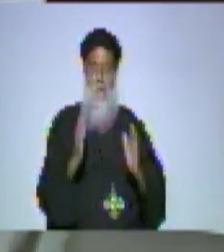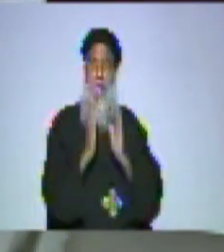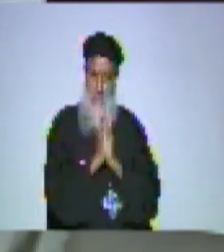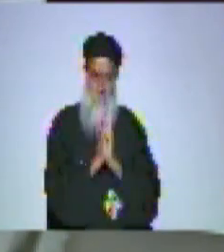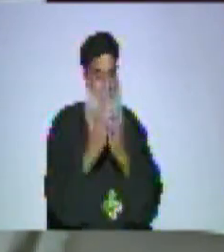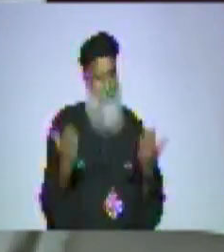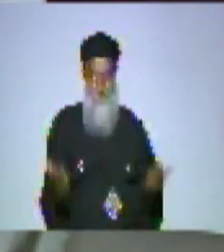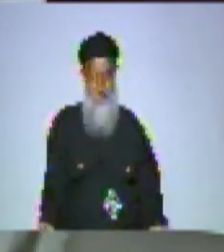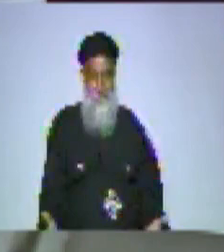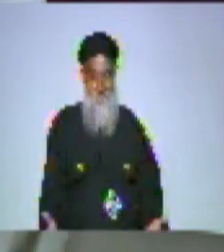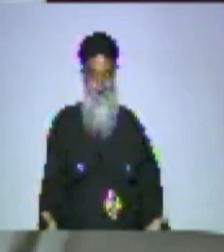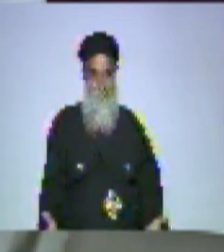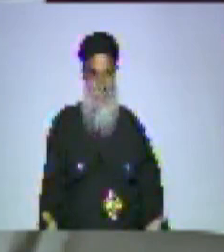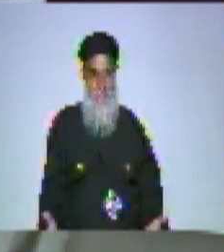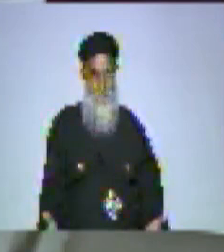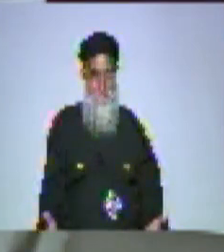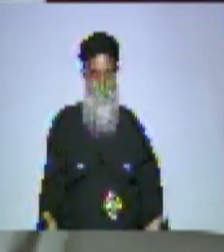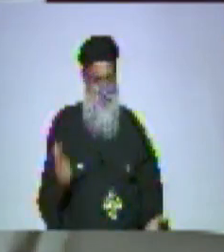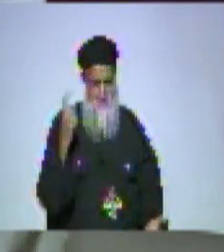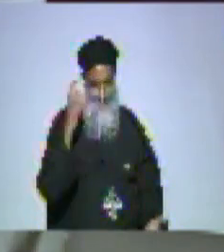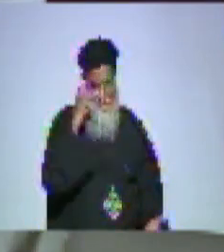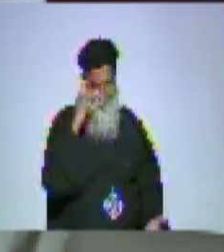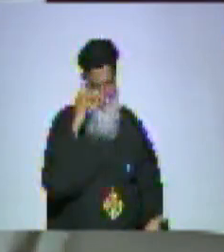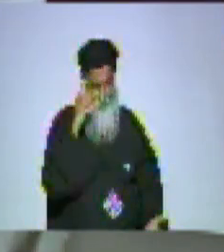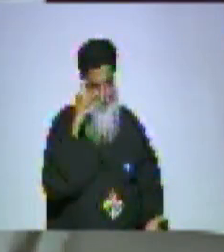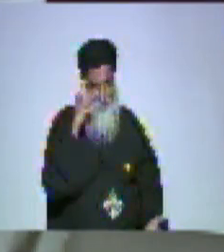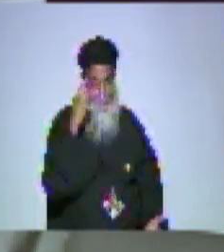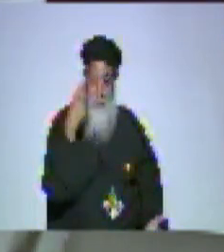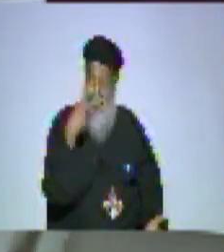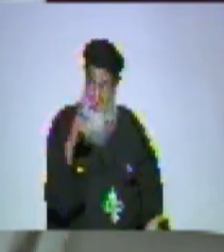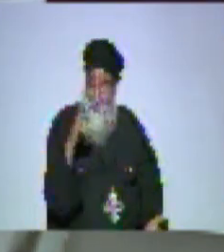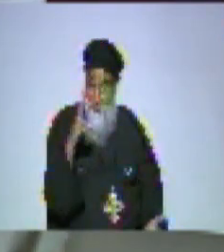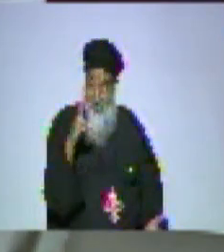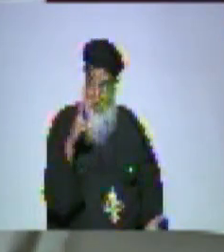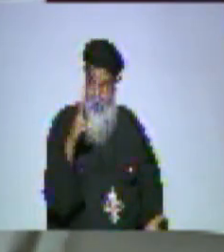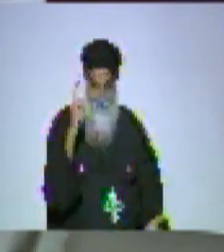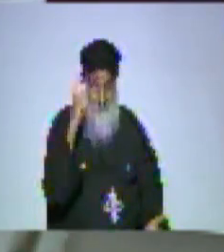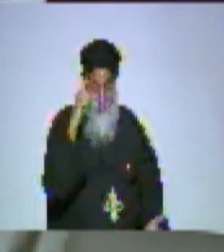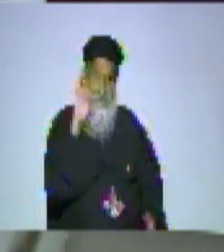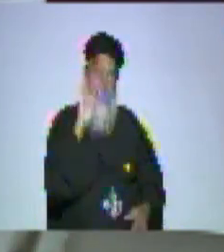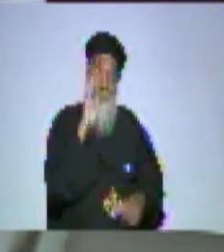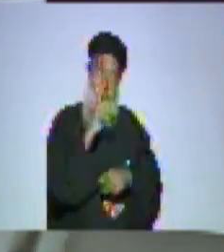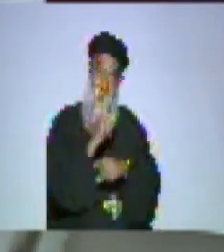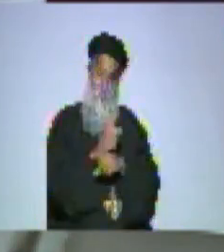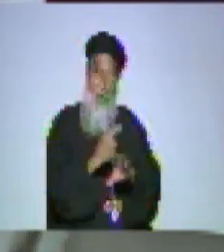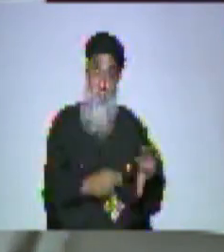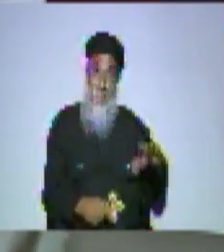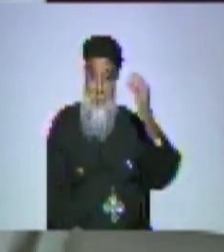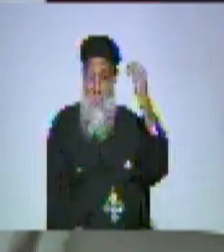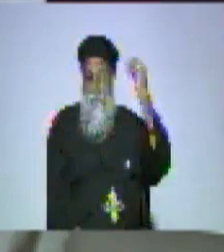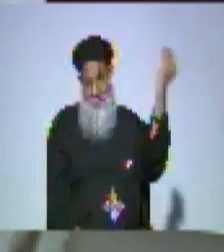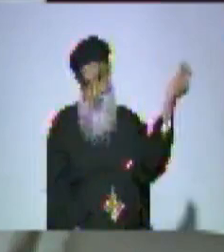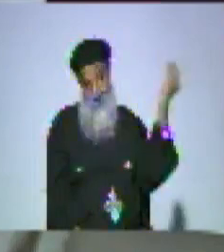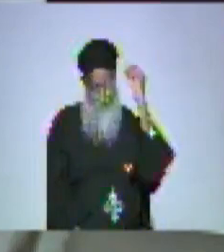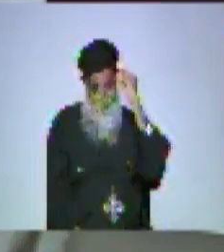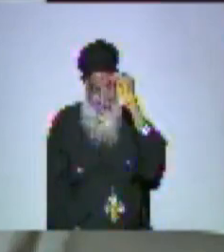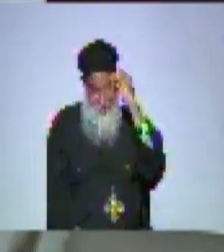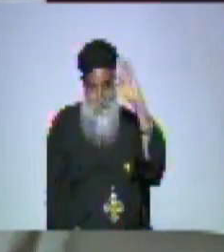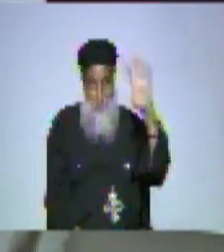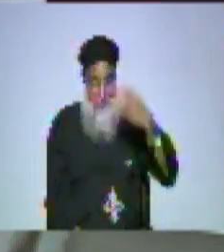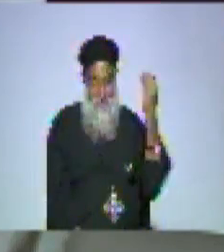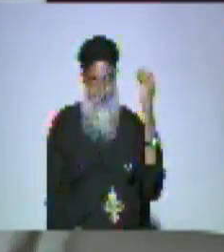كلمه امين لازم يكون لها معنى وانا بقولها يعني